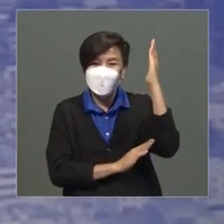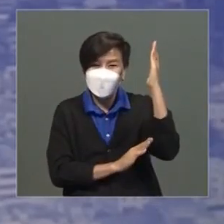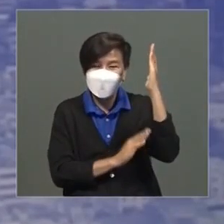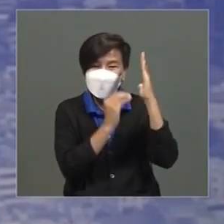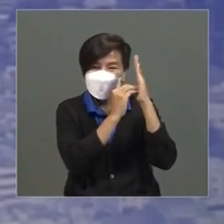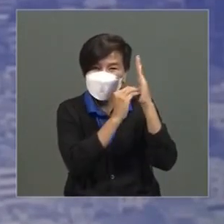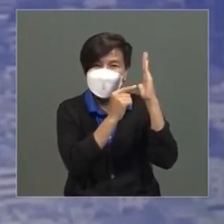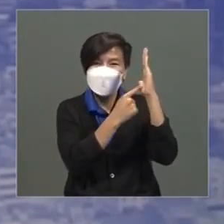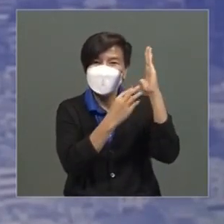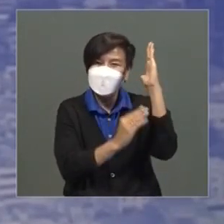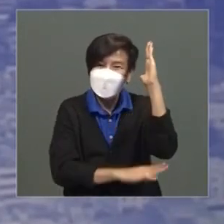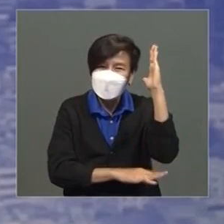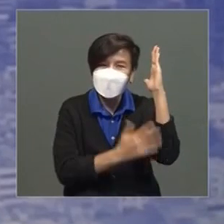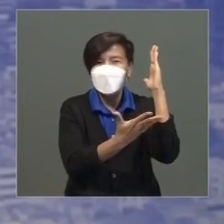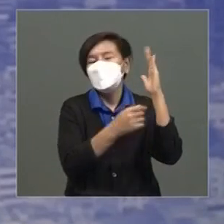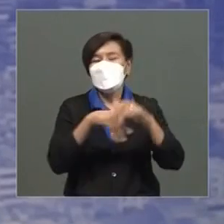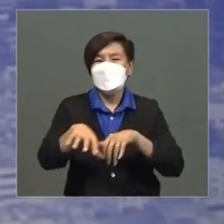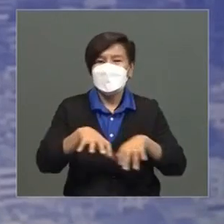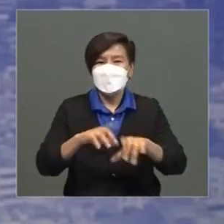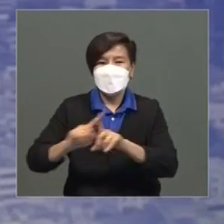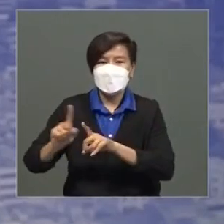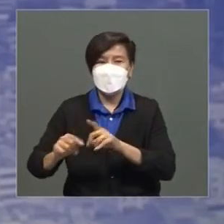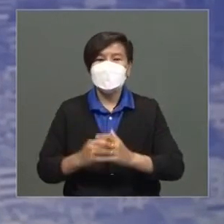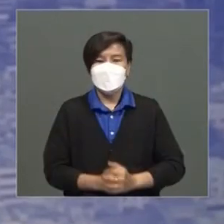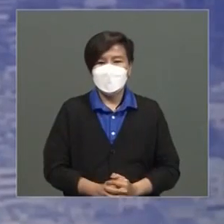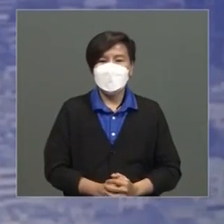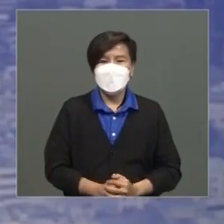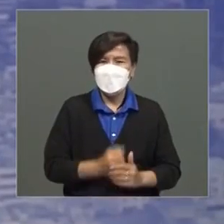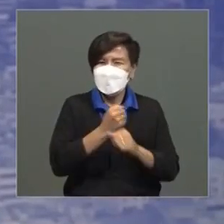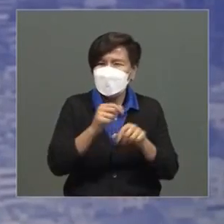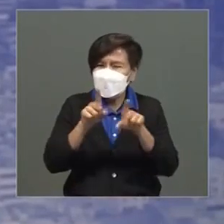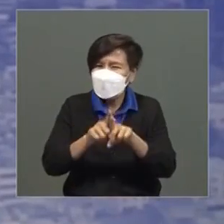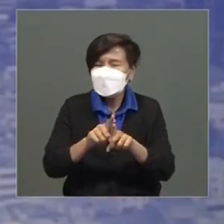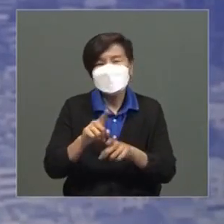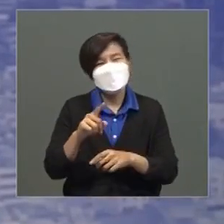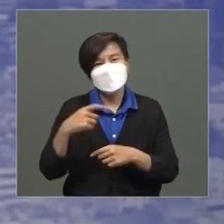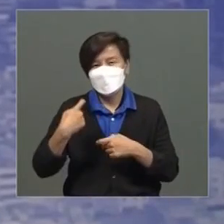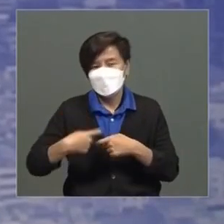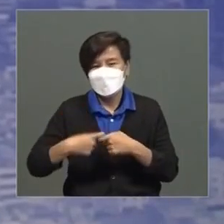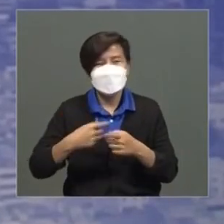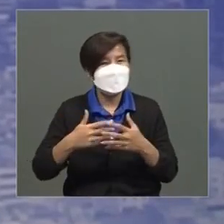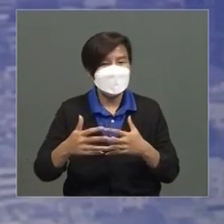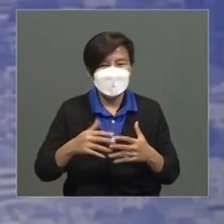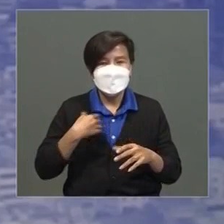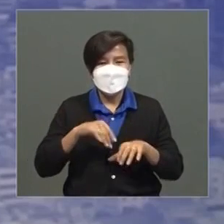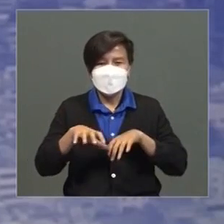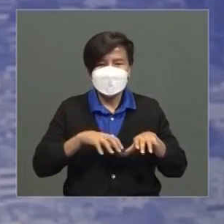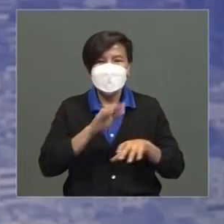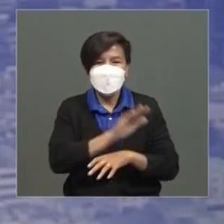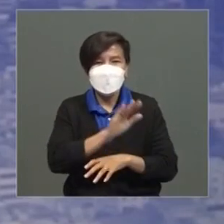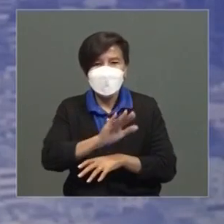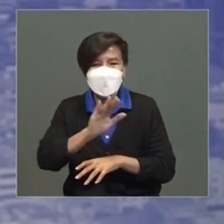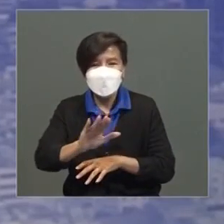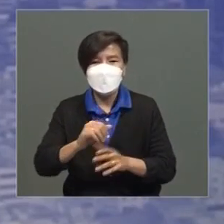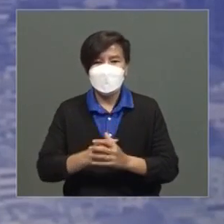ว่าวันนี้สาธารณสุขเสนอมาตรการมาแล้วเข้าสู่การประชุมแล้วหลักการเป็นดังนี้อันนี้คือใน